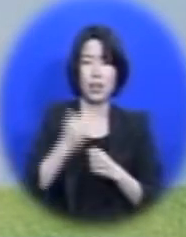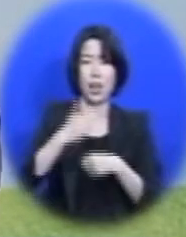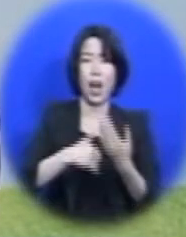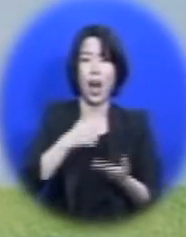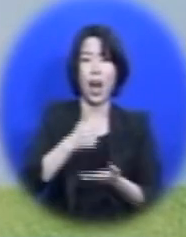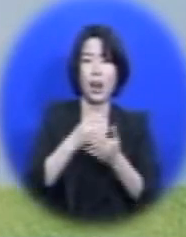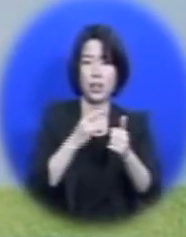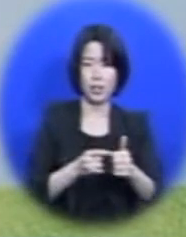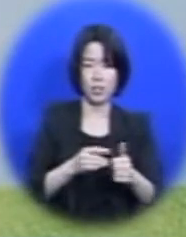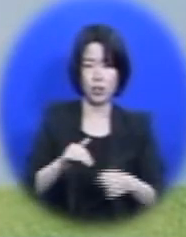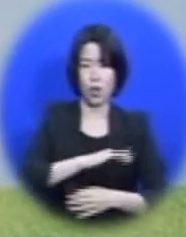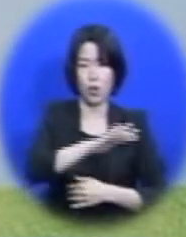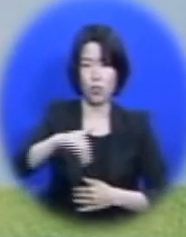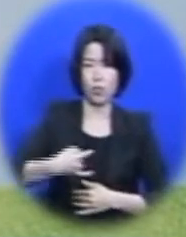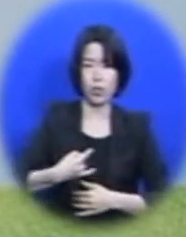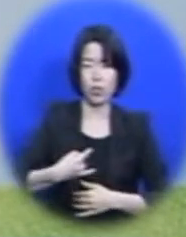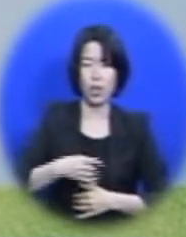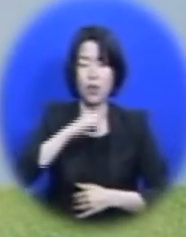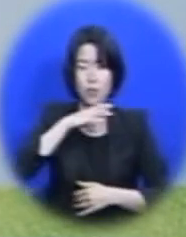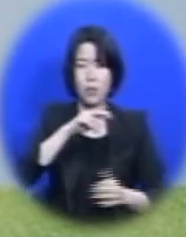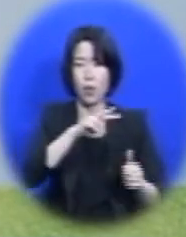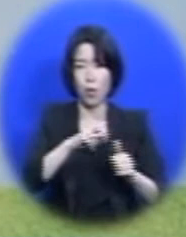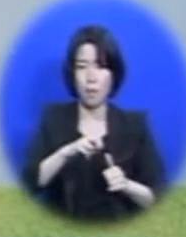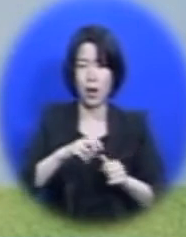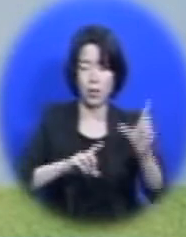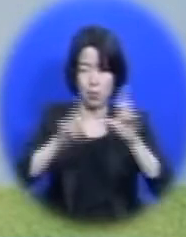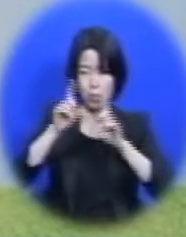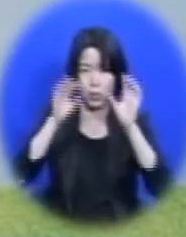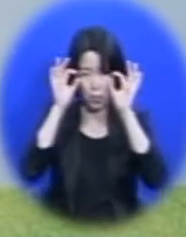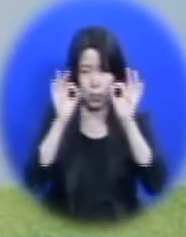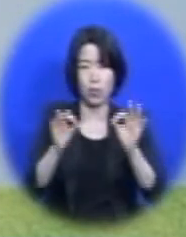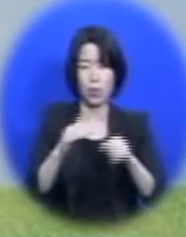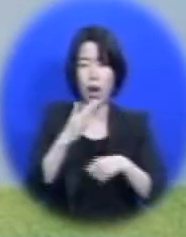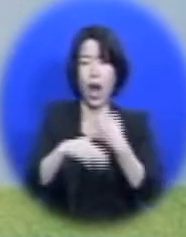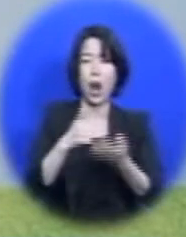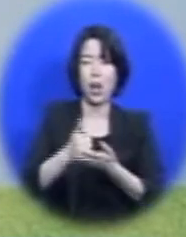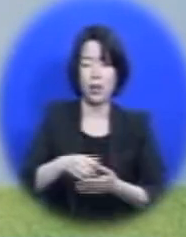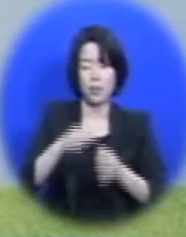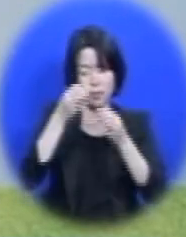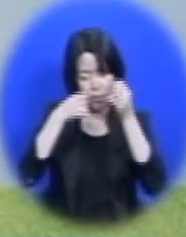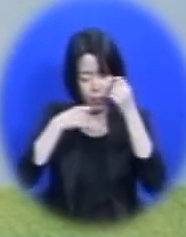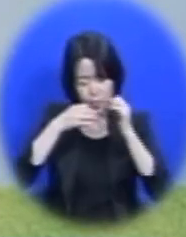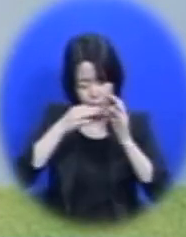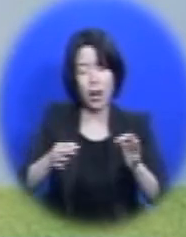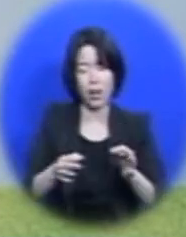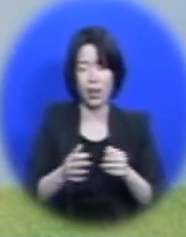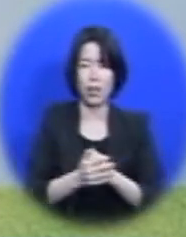하나님께서 우리의 불평과 원망하는 모습을 보시고 하나님이 탄식하시는 거예요.